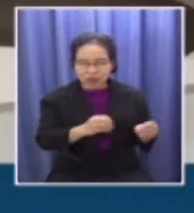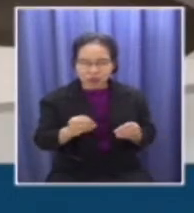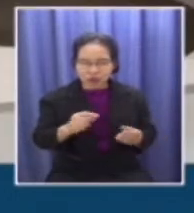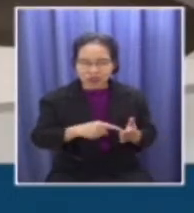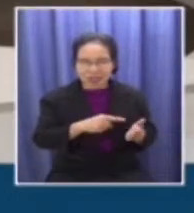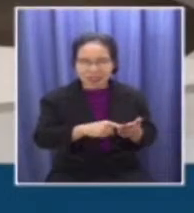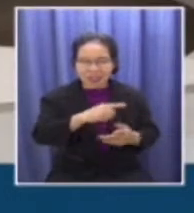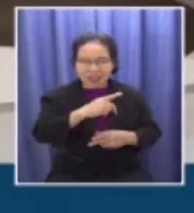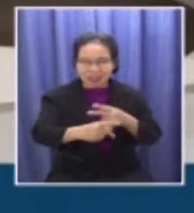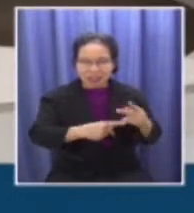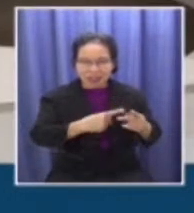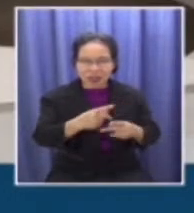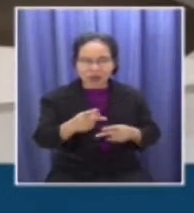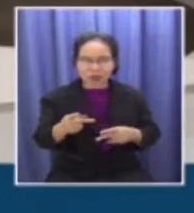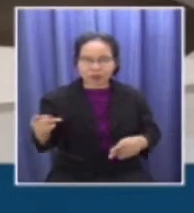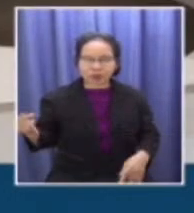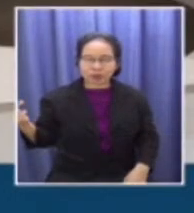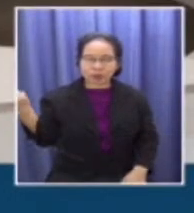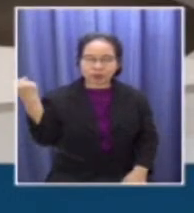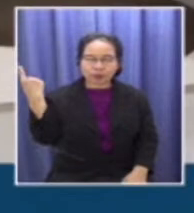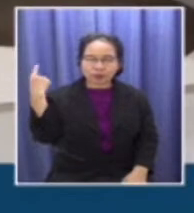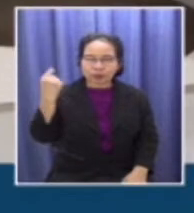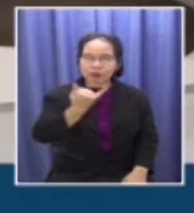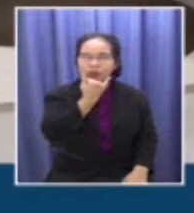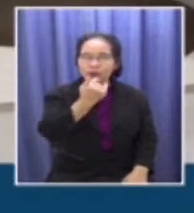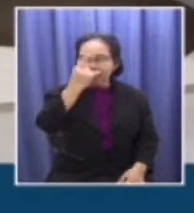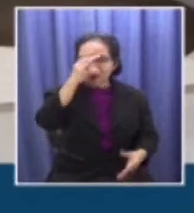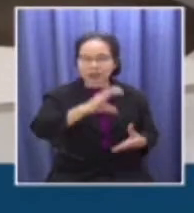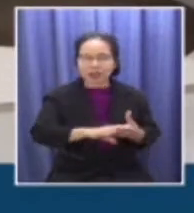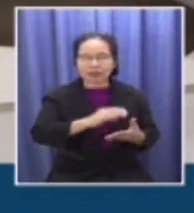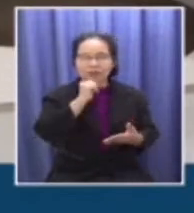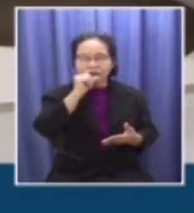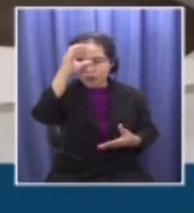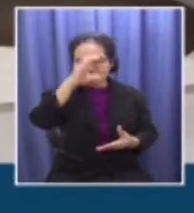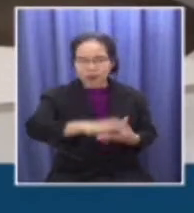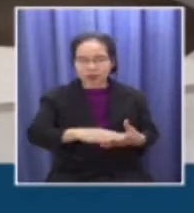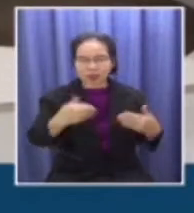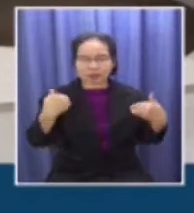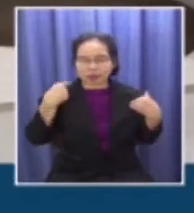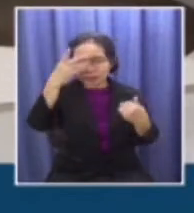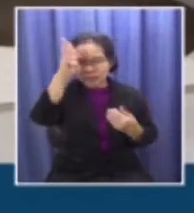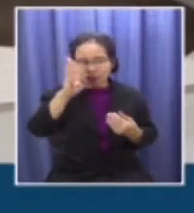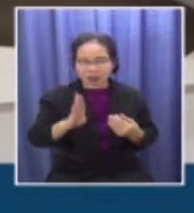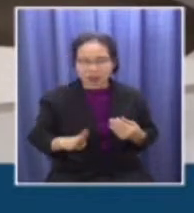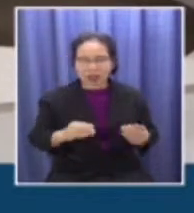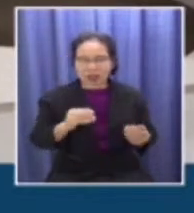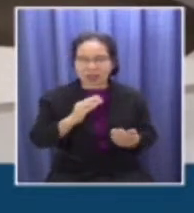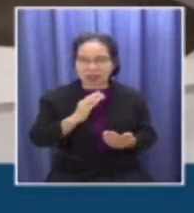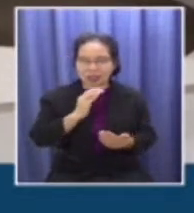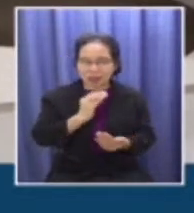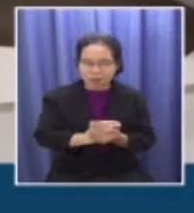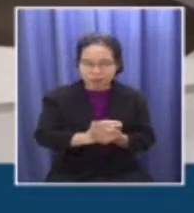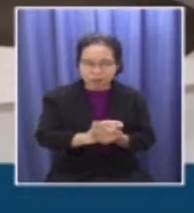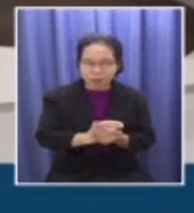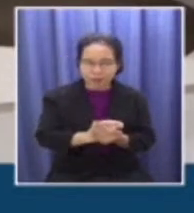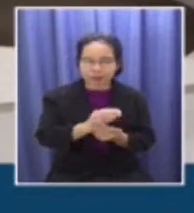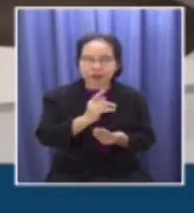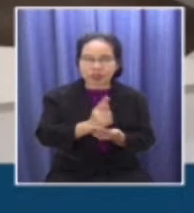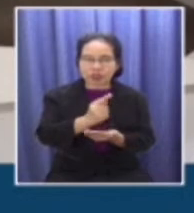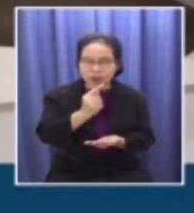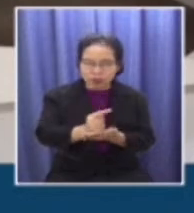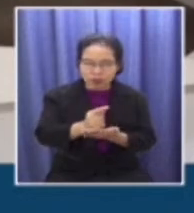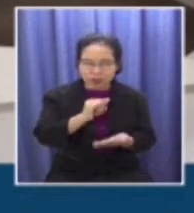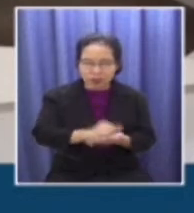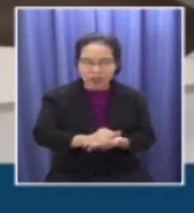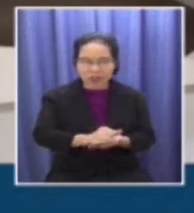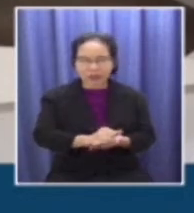dantem sonsone dantem ne yo pepem de wotwe aso nipa de kora aso nipa wodie ana